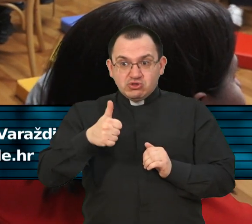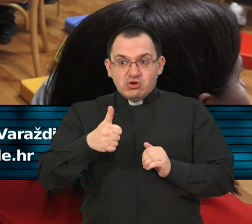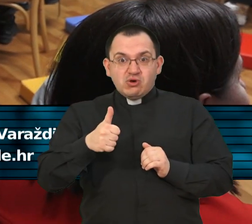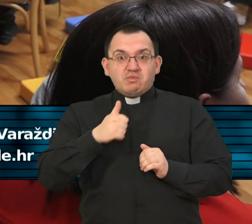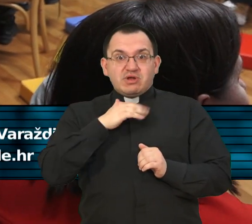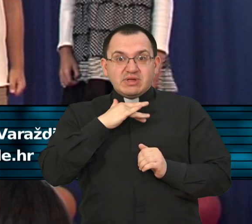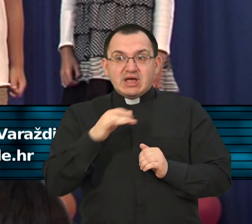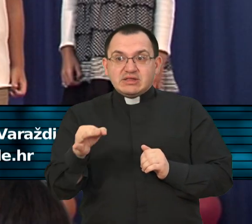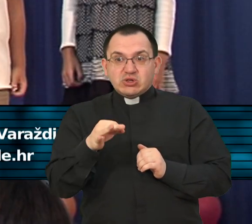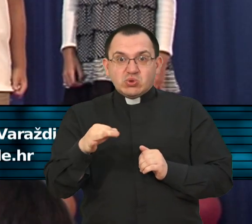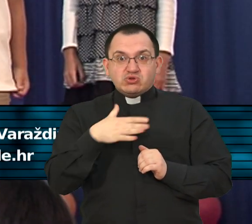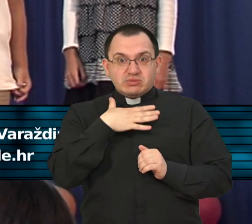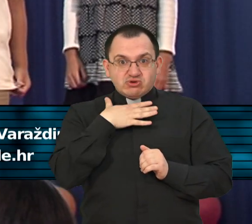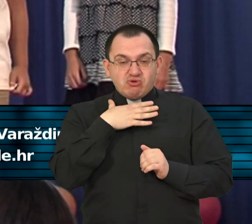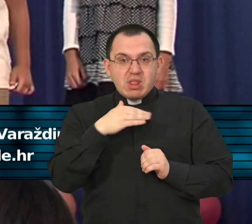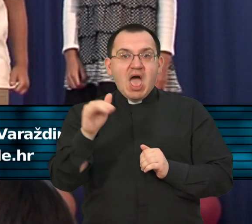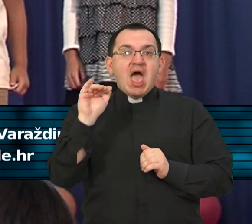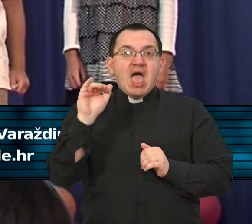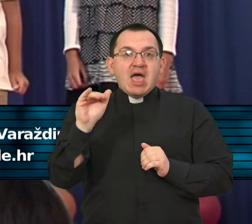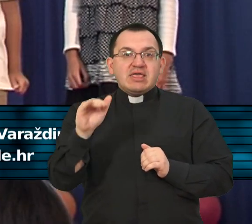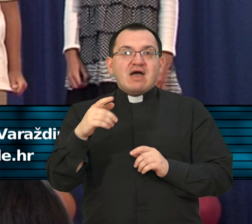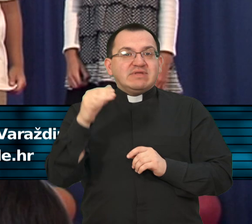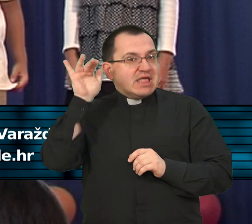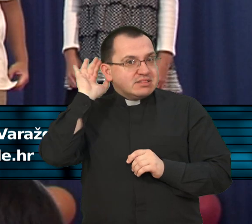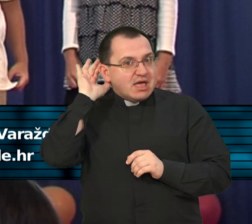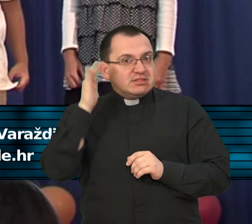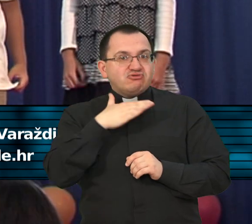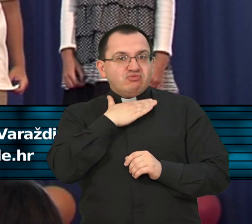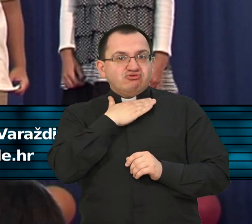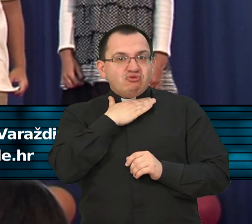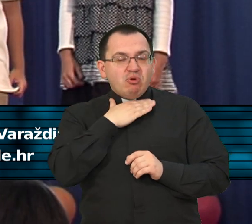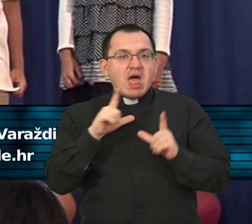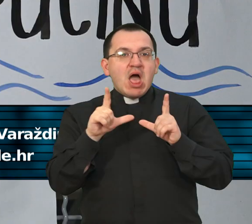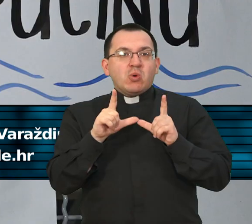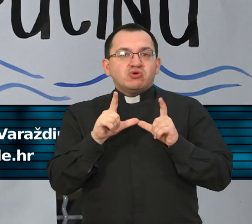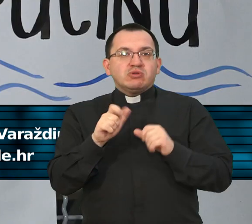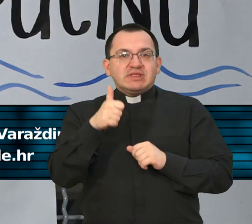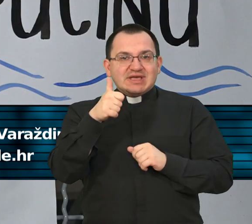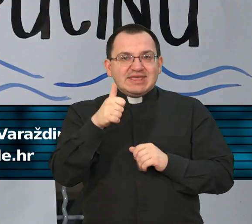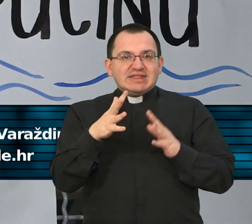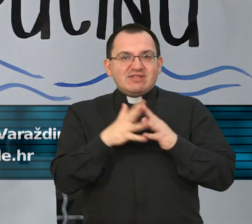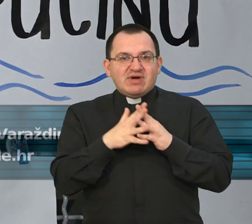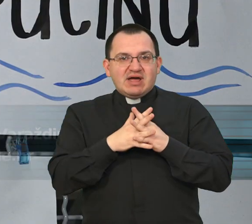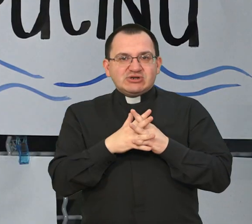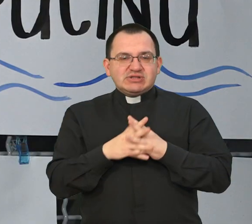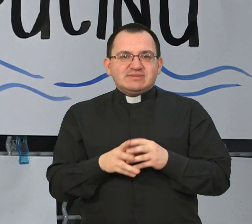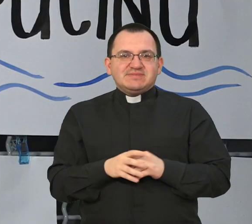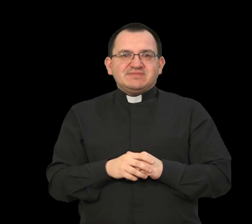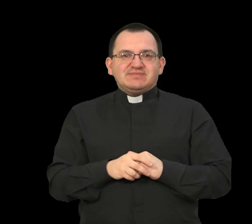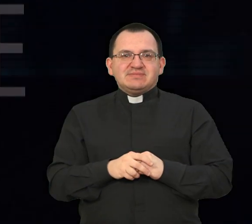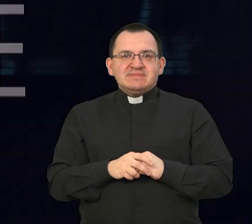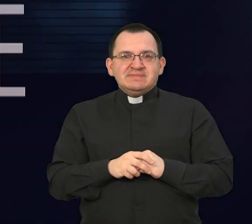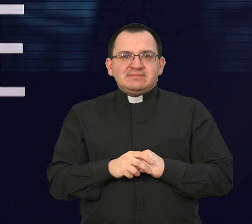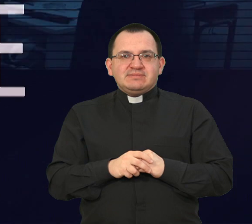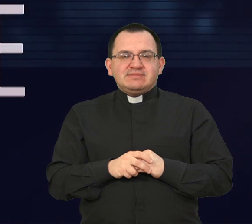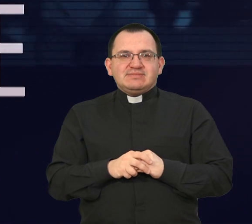katoličkoj osnovnoj školi u Varaždinu, javite se u tajništvo škole Uršulinska 1, Varaždin.